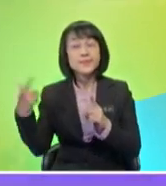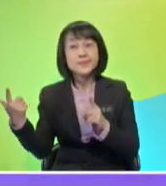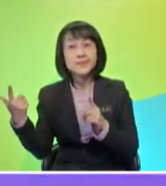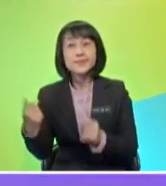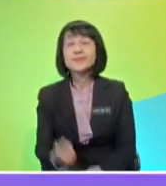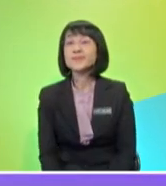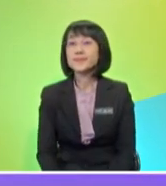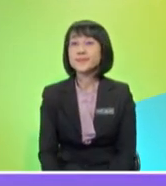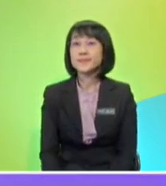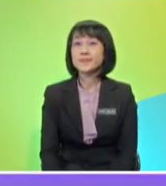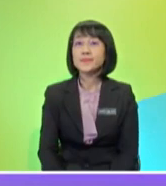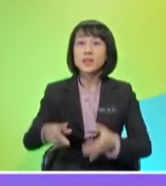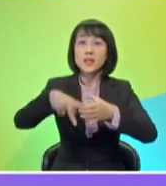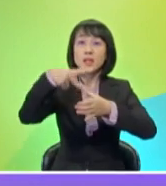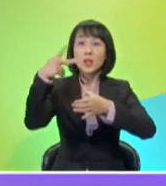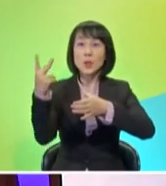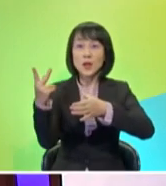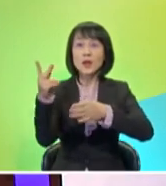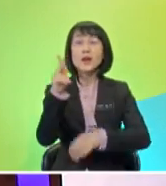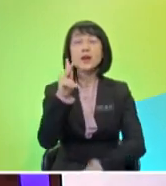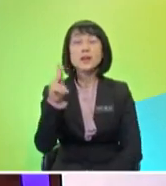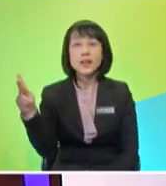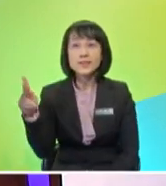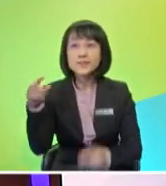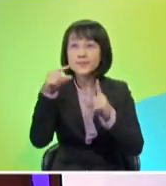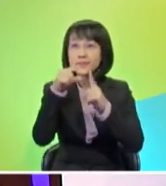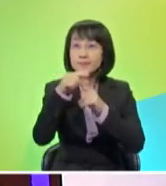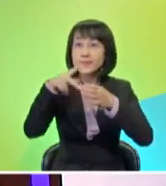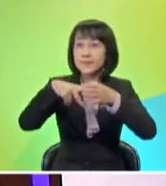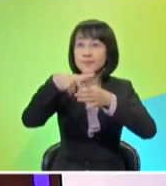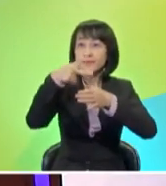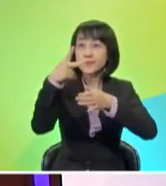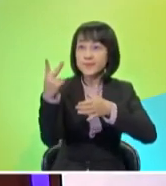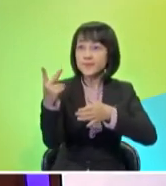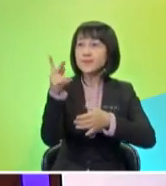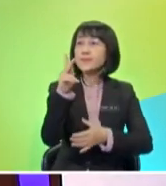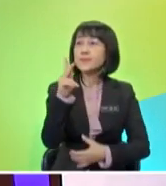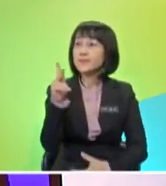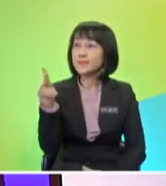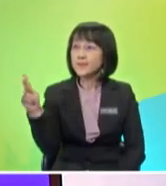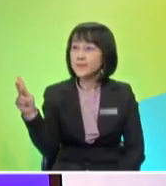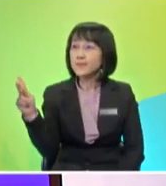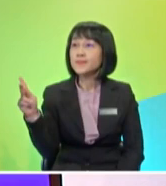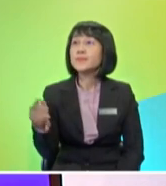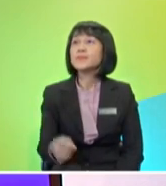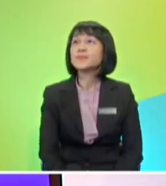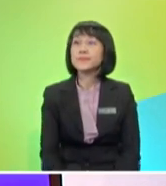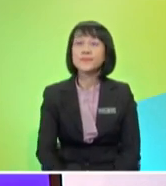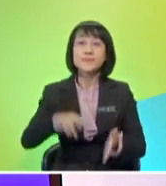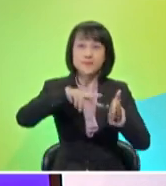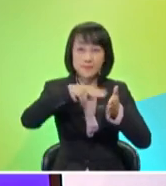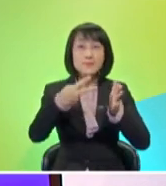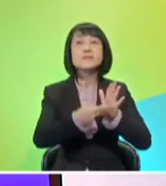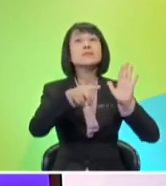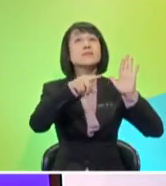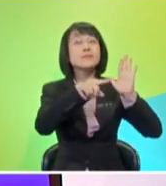dikenali melalui keluarkan. Perkataan keluarkan. Keluarkan. Okey. Oh, itu pun bermakna tolak ya